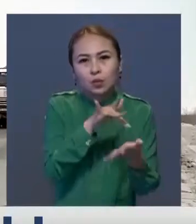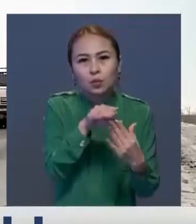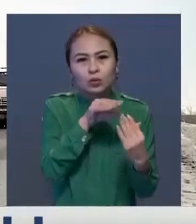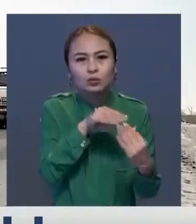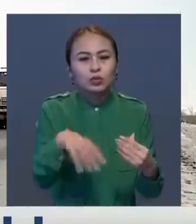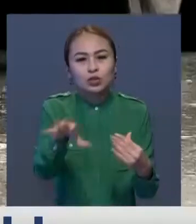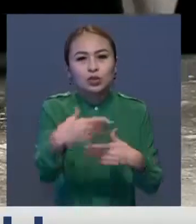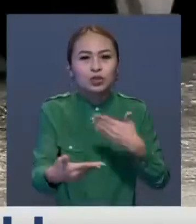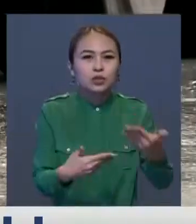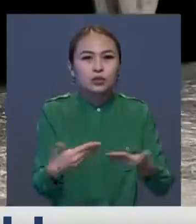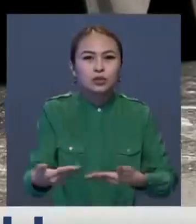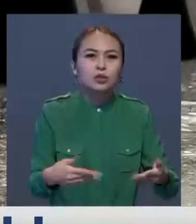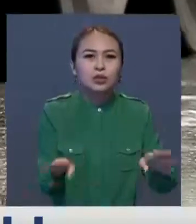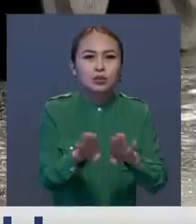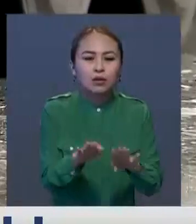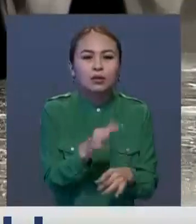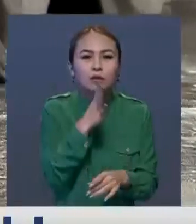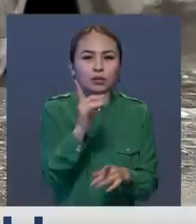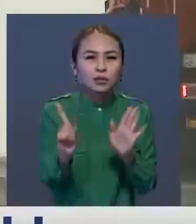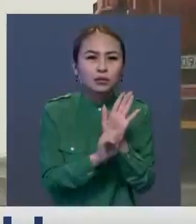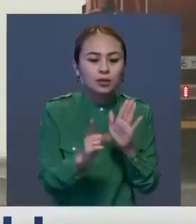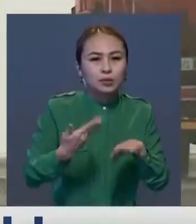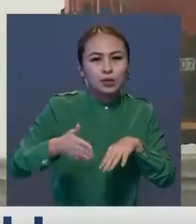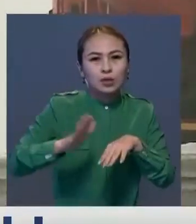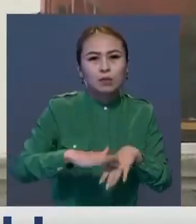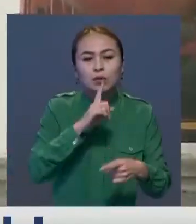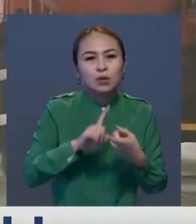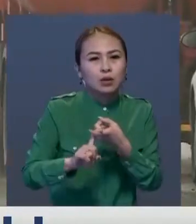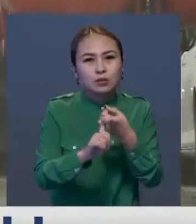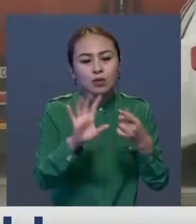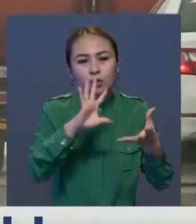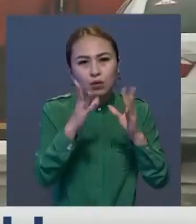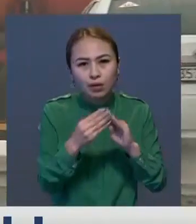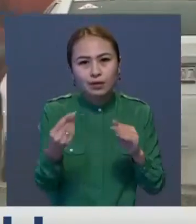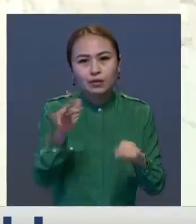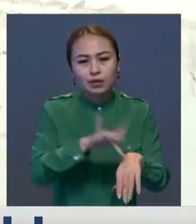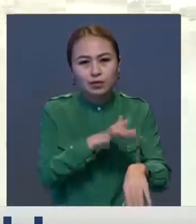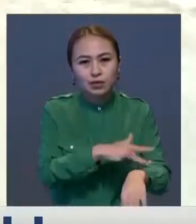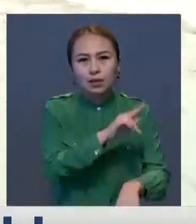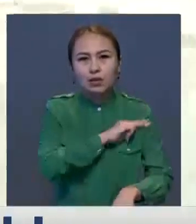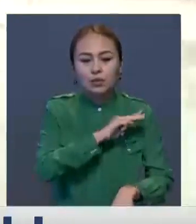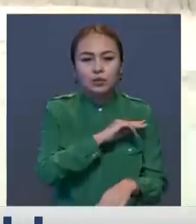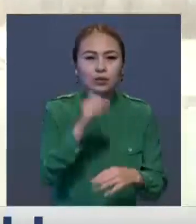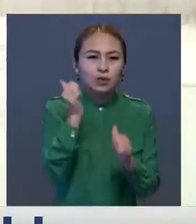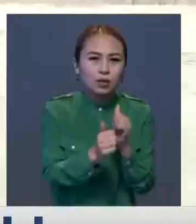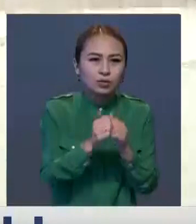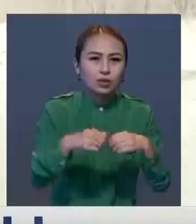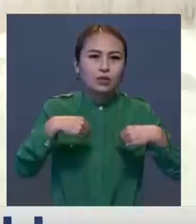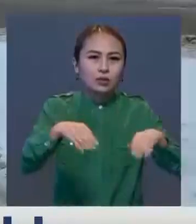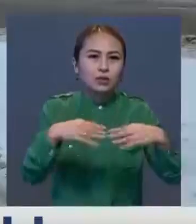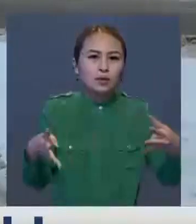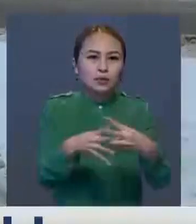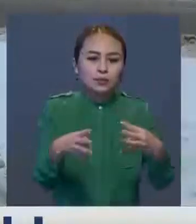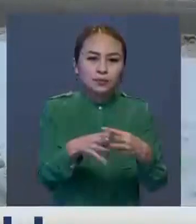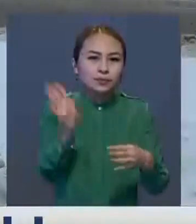Қалада көліктік өлі жаяу жүргіншілерге де қатынау қиындап кетті. Коммуналды кәсіпорын жұмысшылары таң атқалы бері көшелерге құм құйыршық қоспасын